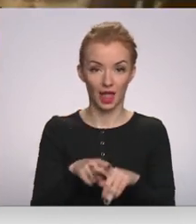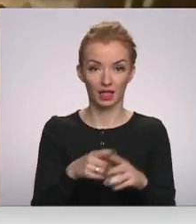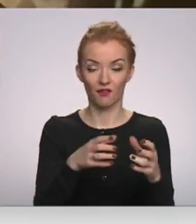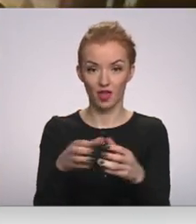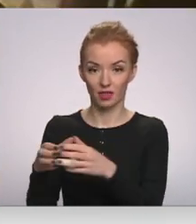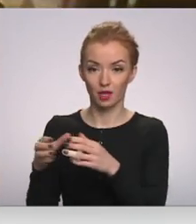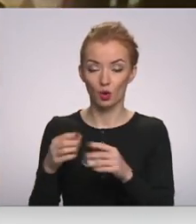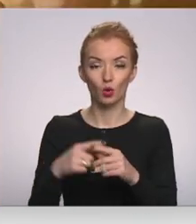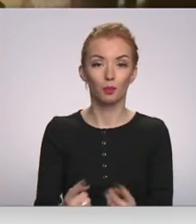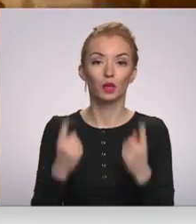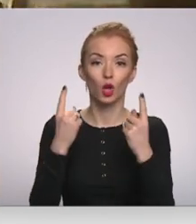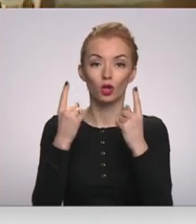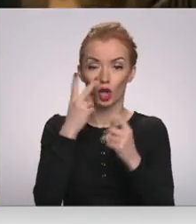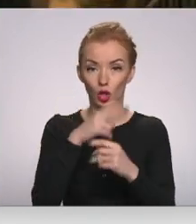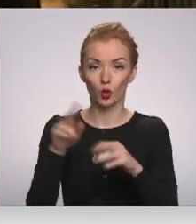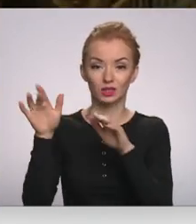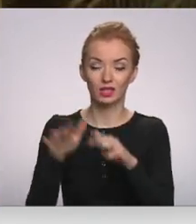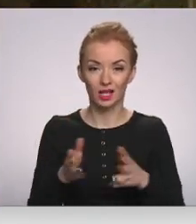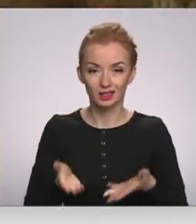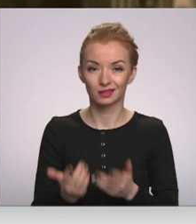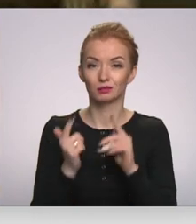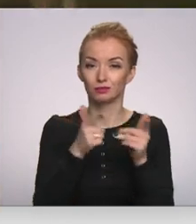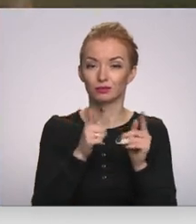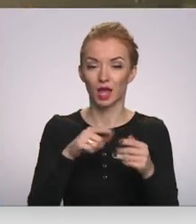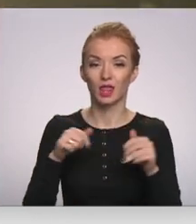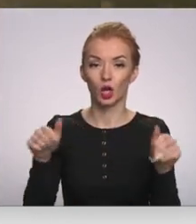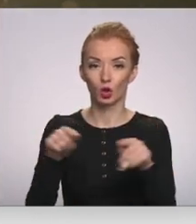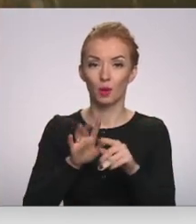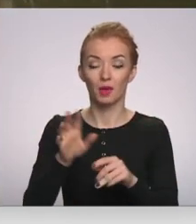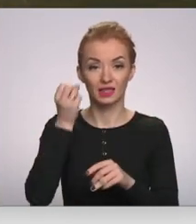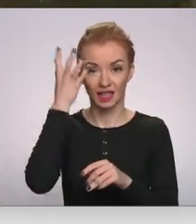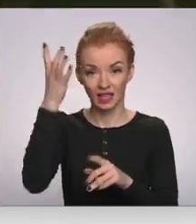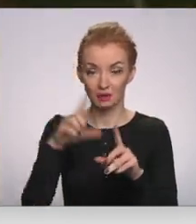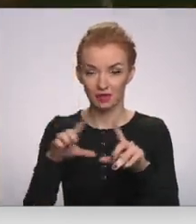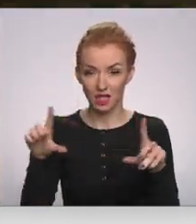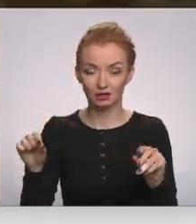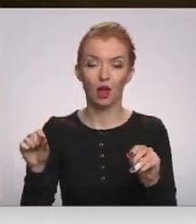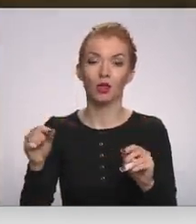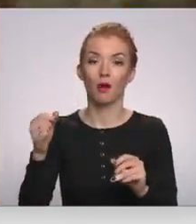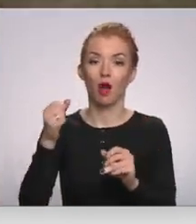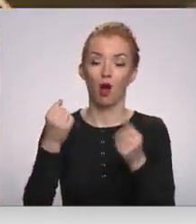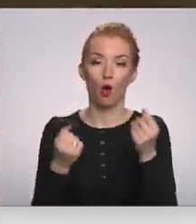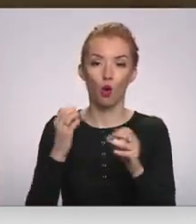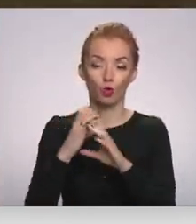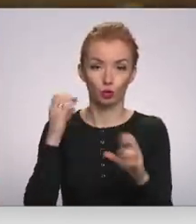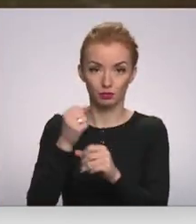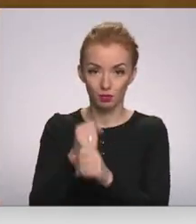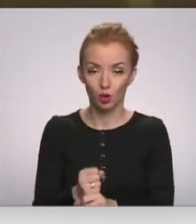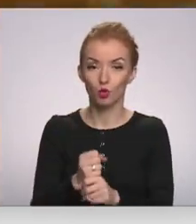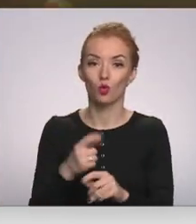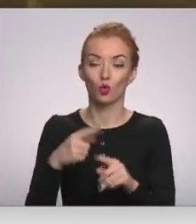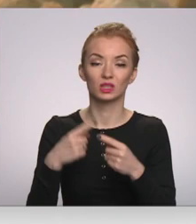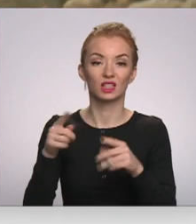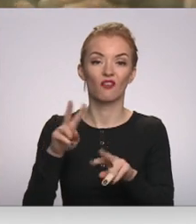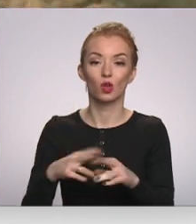vienības, un prioritāri no sniega vaļņiem tiek atbrīvotas teritorijas pie izglītības iestādēm, autobusu pieturvietām un citu vietu,